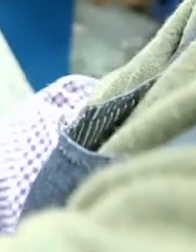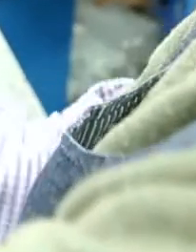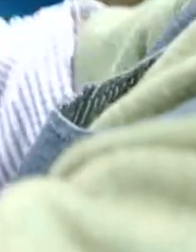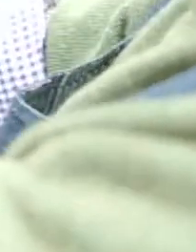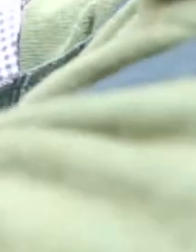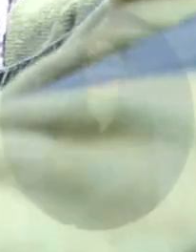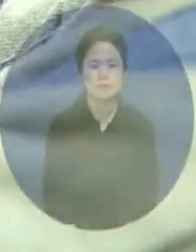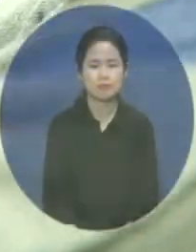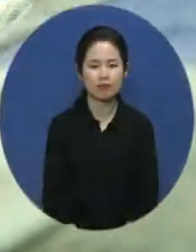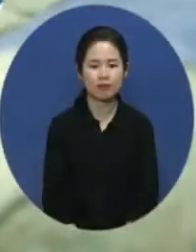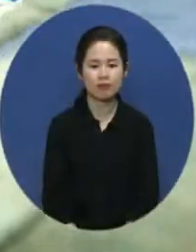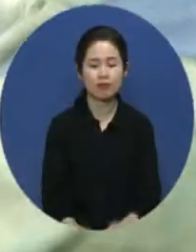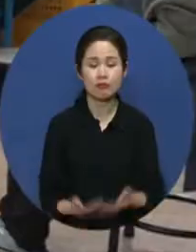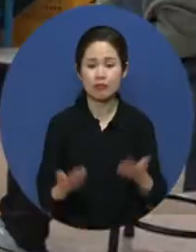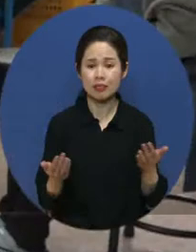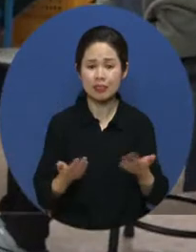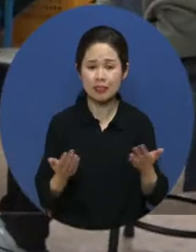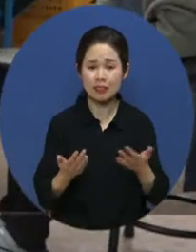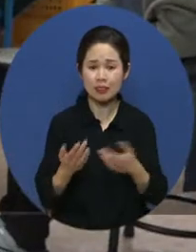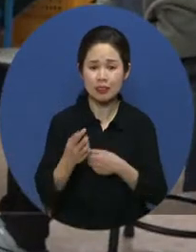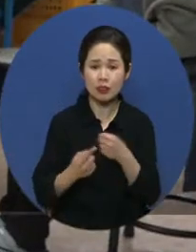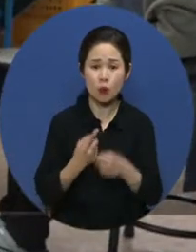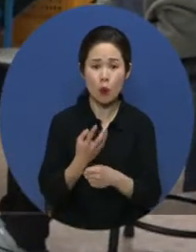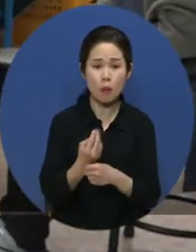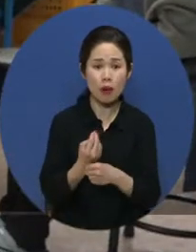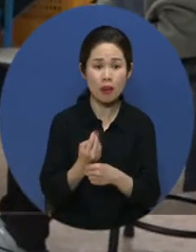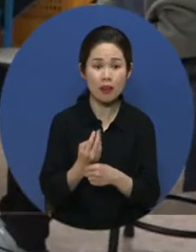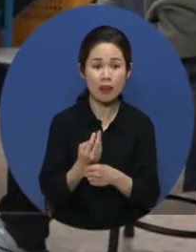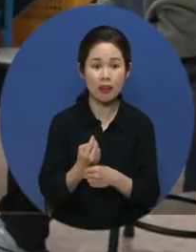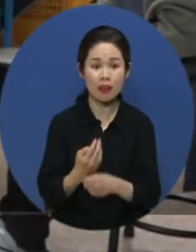아지오에서 근무하신 지는 얼마나 되셨어요?